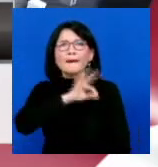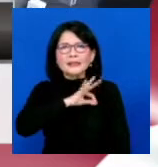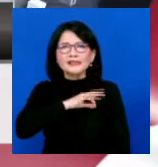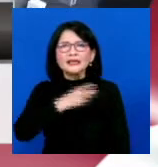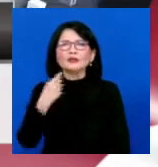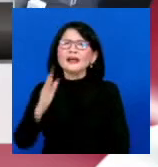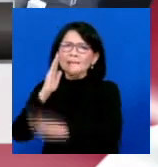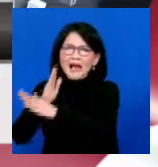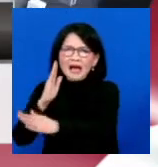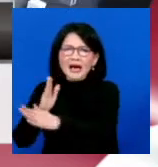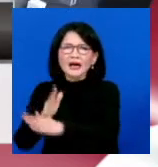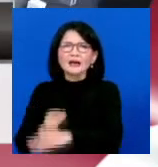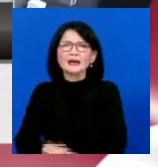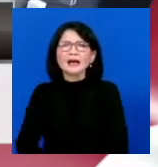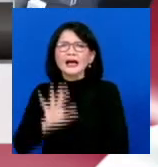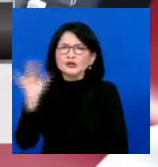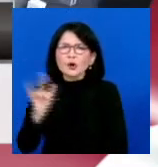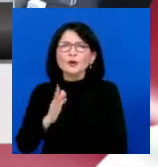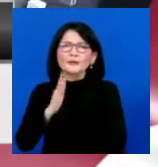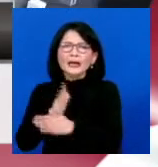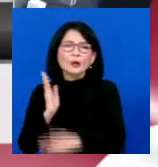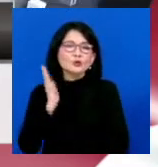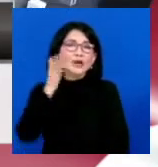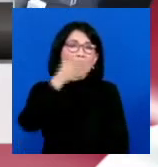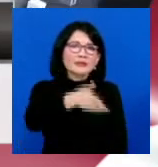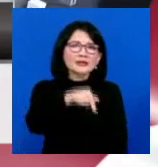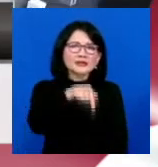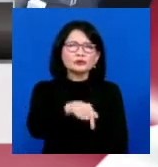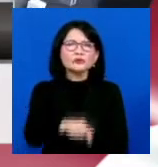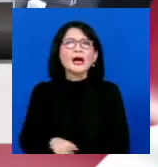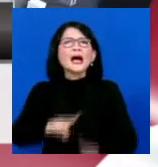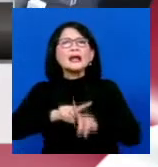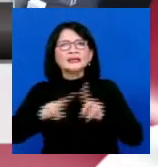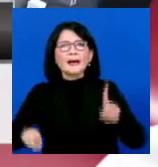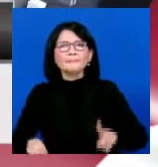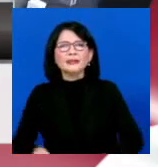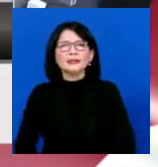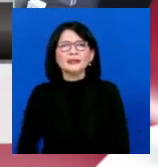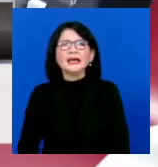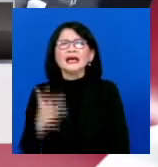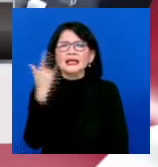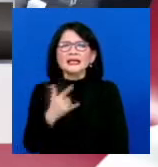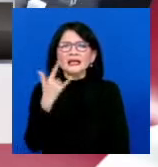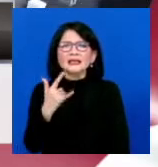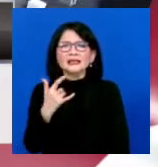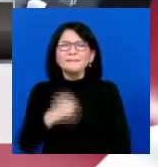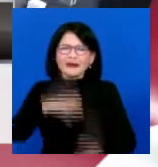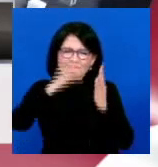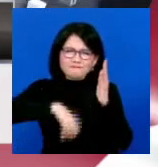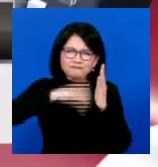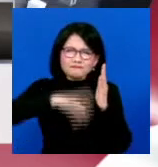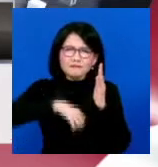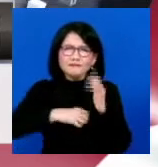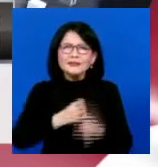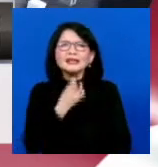Indonesia Pak Jokowi pada saat berkunjung ke sana tetapi aktivitas penambangan ilegal